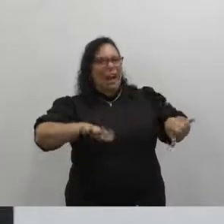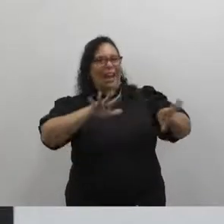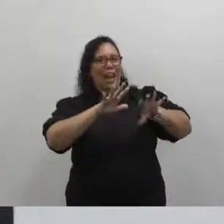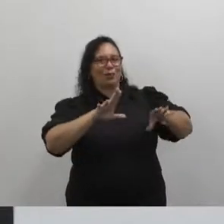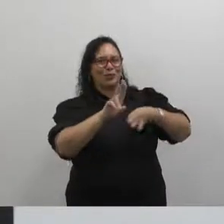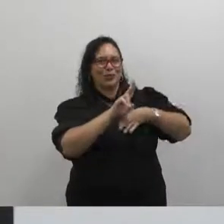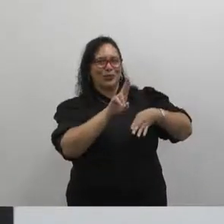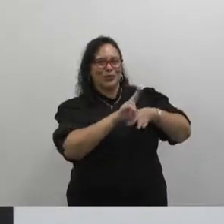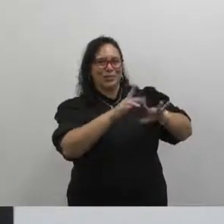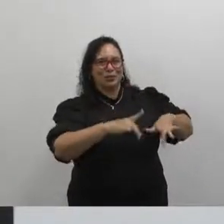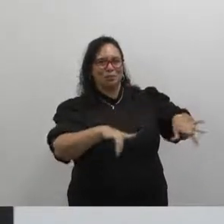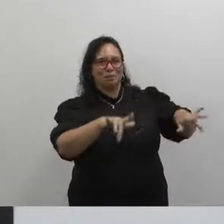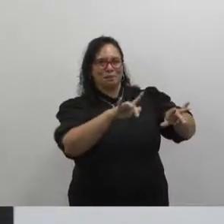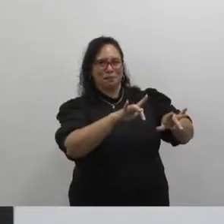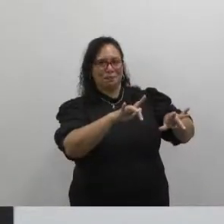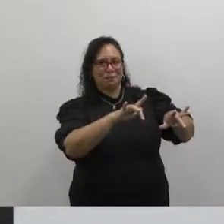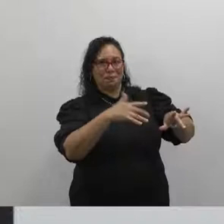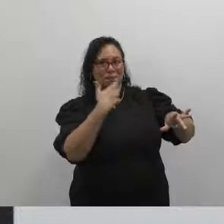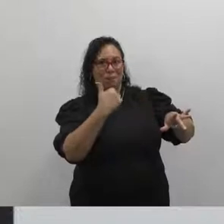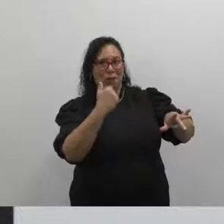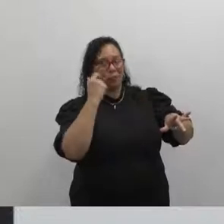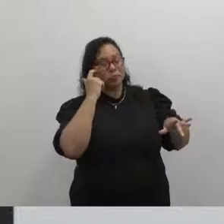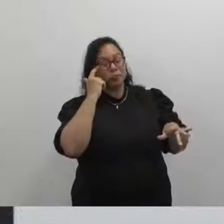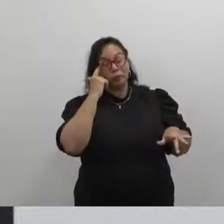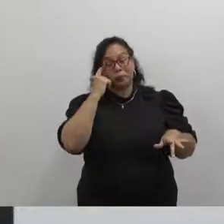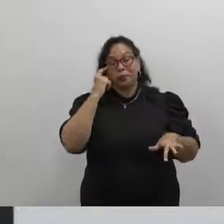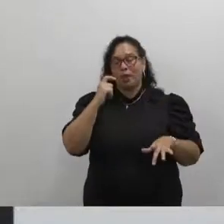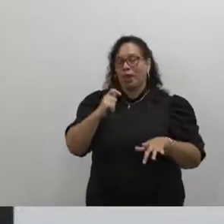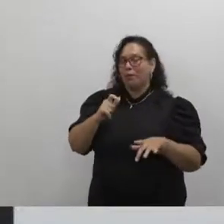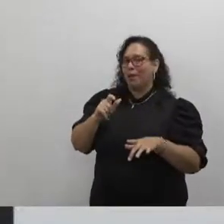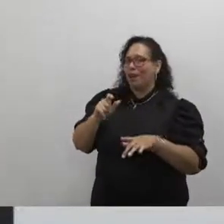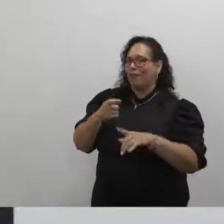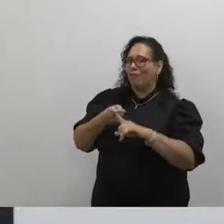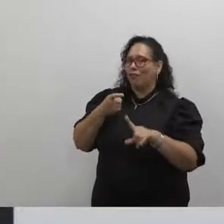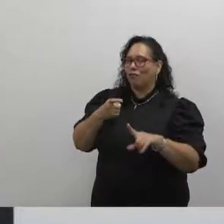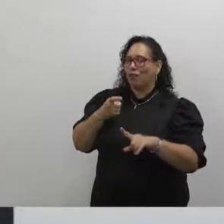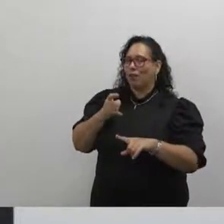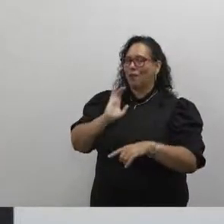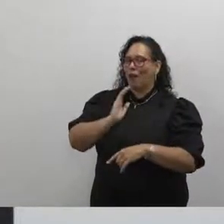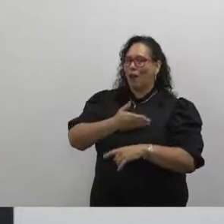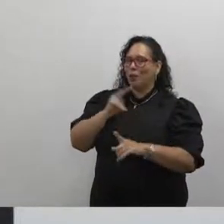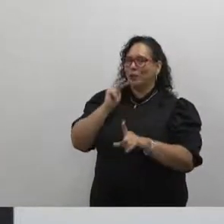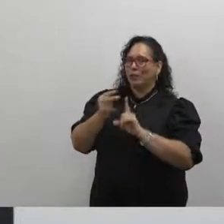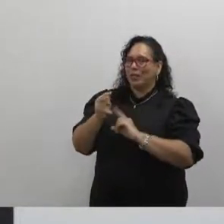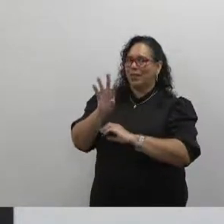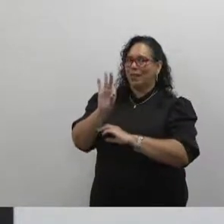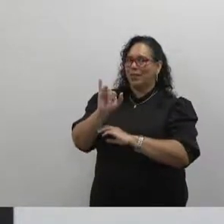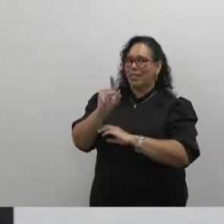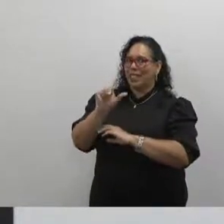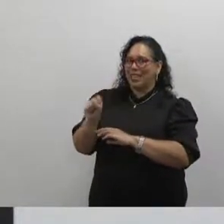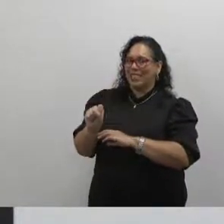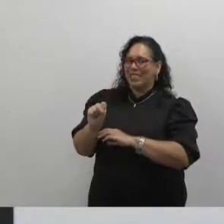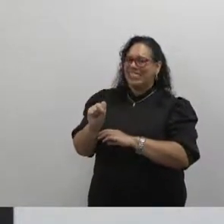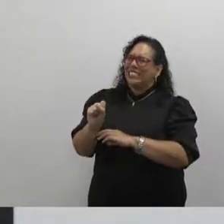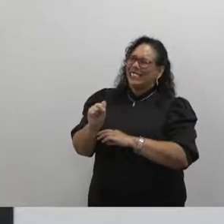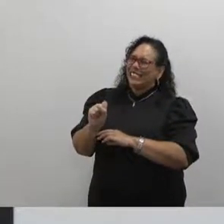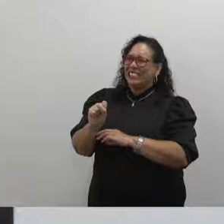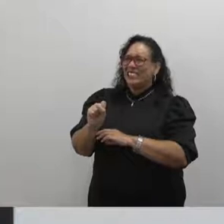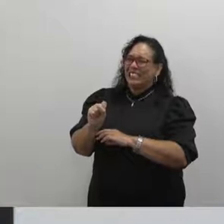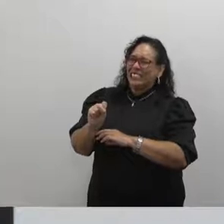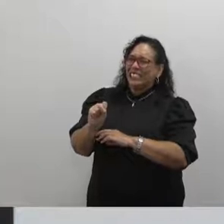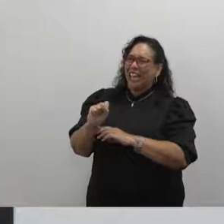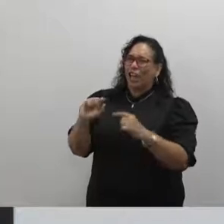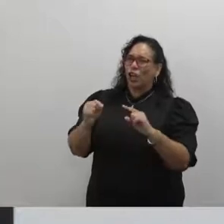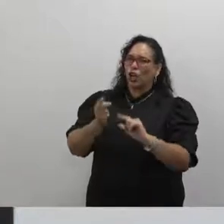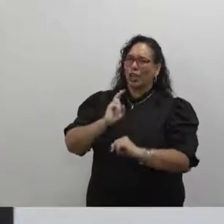pe đòi mua hai thà vì admin cần lại sầm rập ao sa riêng ban này thà sợ ập tới riêng đòi mua lại thà